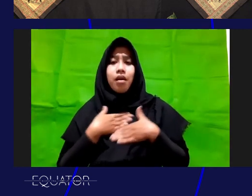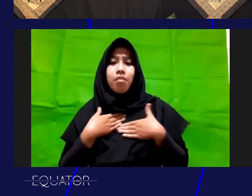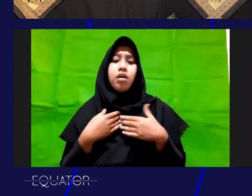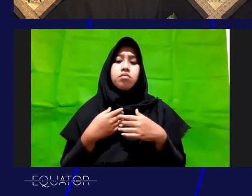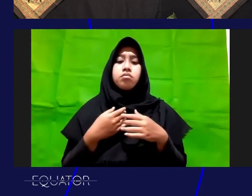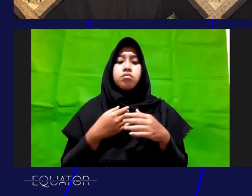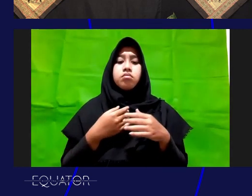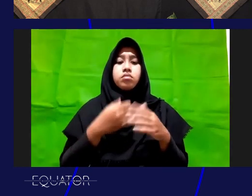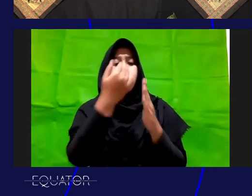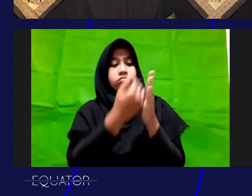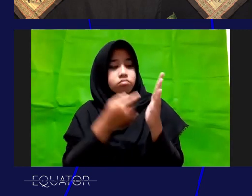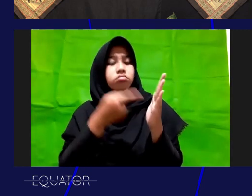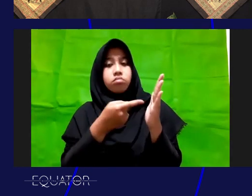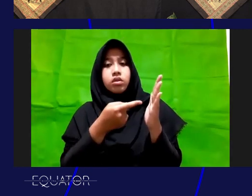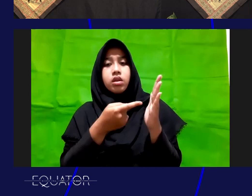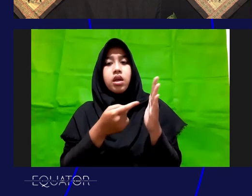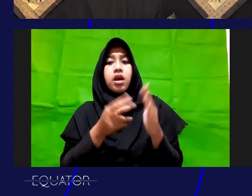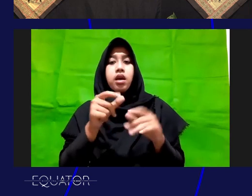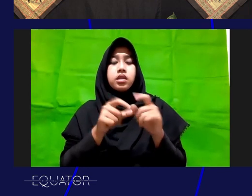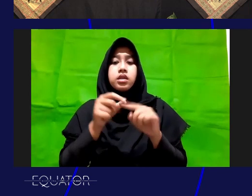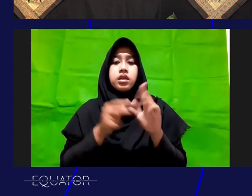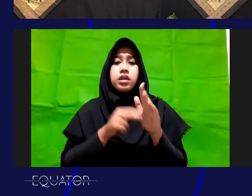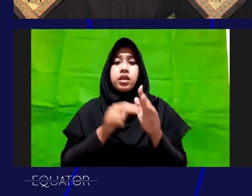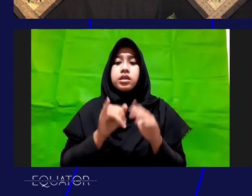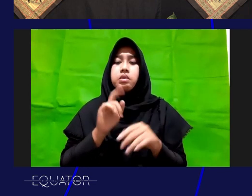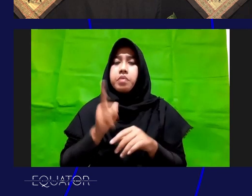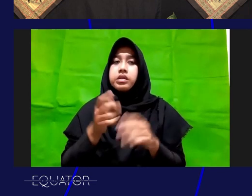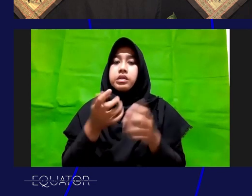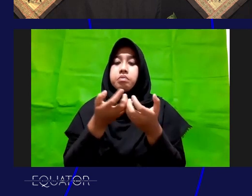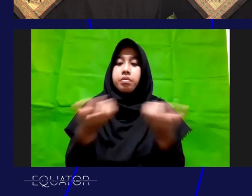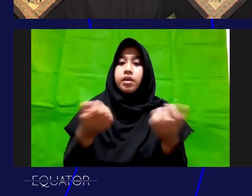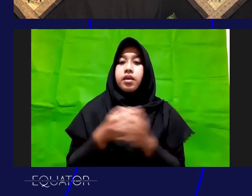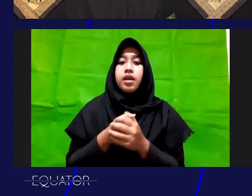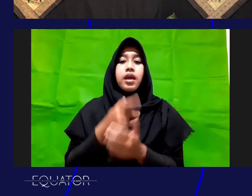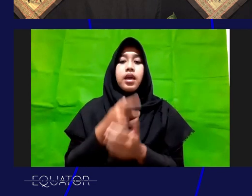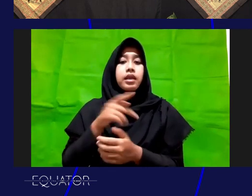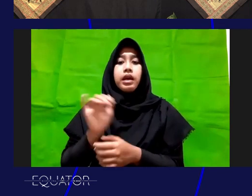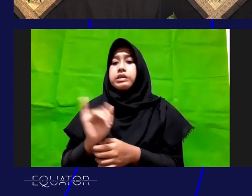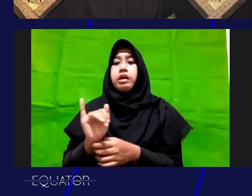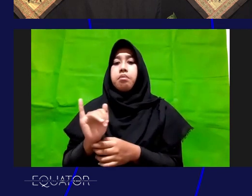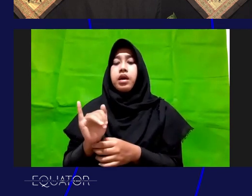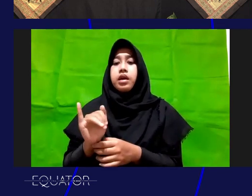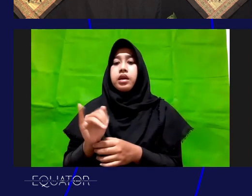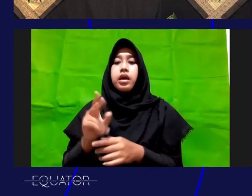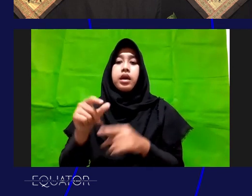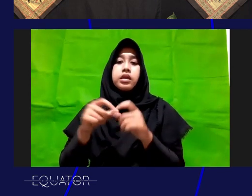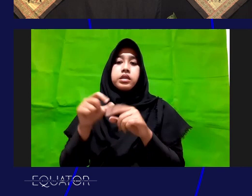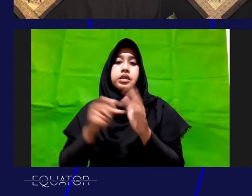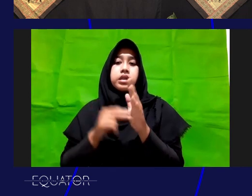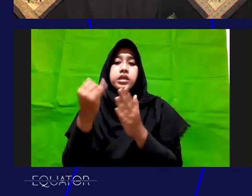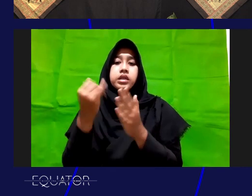Dan residensinya tentu berbeda ya, maksudnya kita nggak persis sama dengan seniman mukiman. Jadi